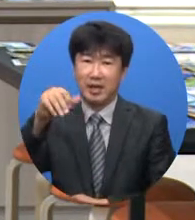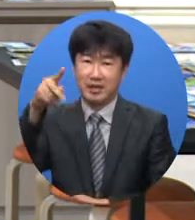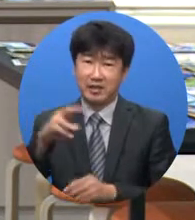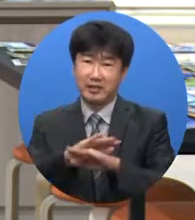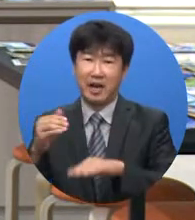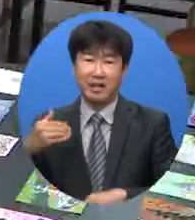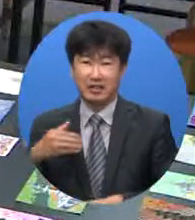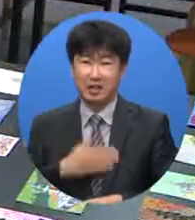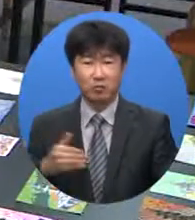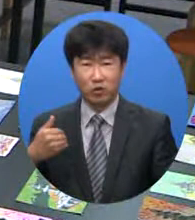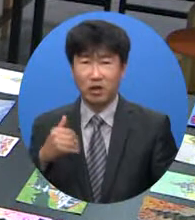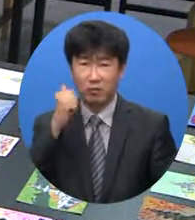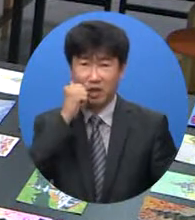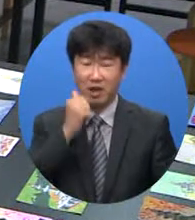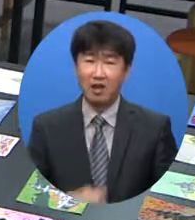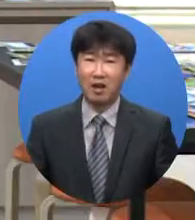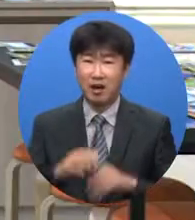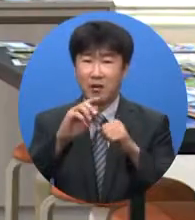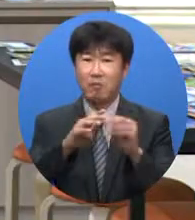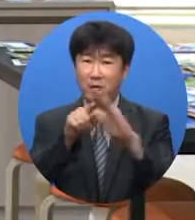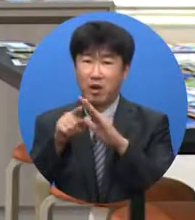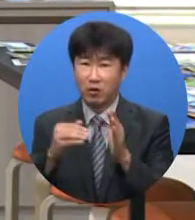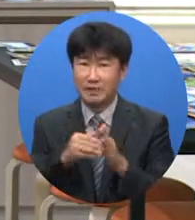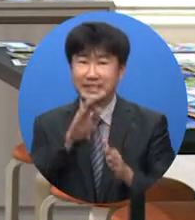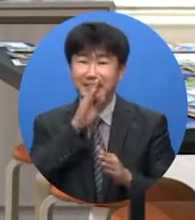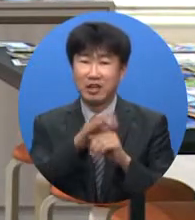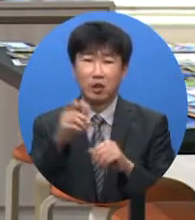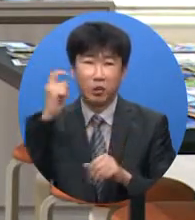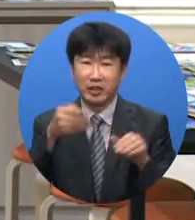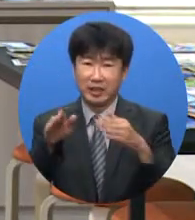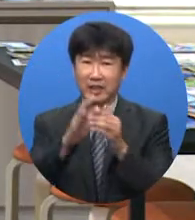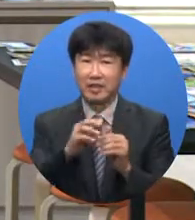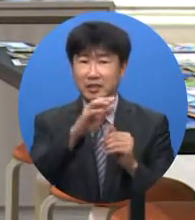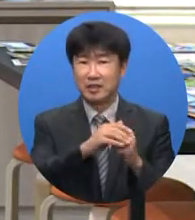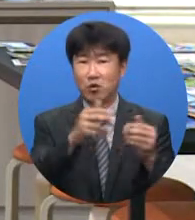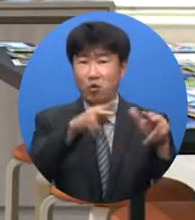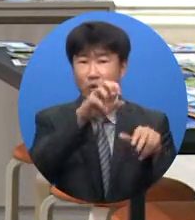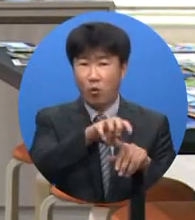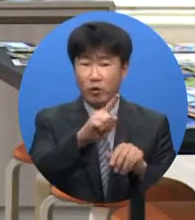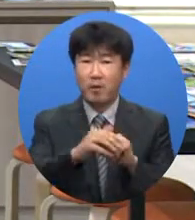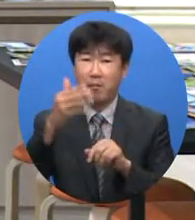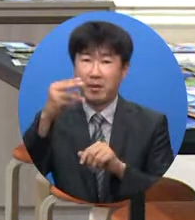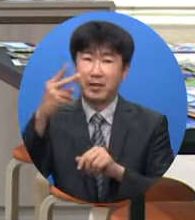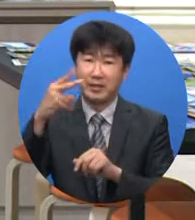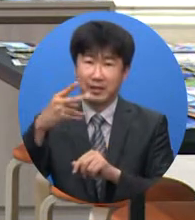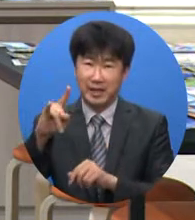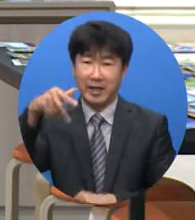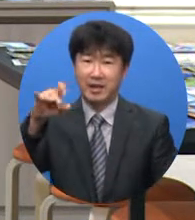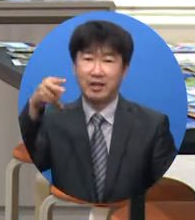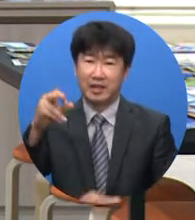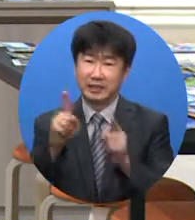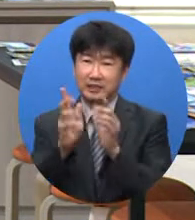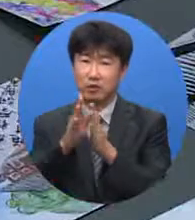이번 그림엽서를 공모하면서 인터넷이라든지 저희 합천 지역을 방문해서 실제적으로 소립길, 저희 대장경 테마파크, 그리고 8만